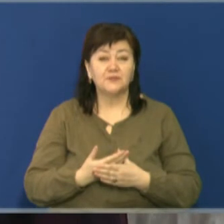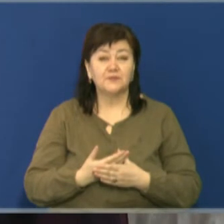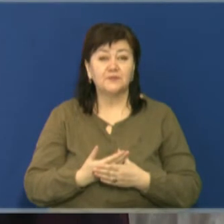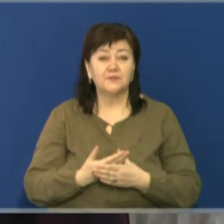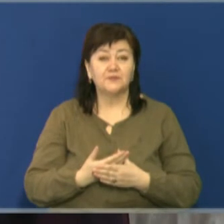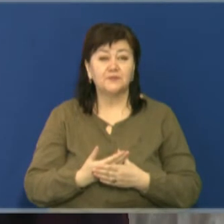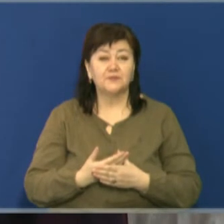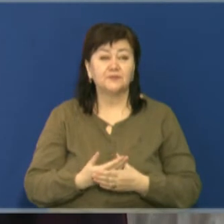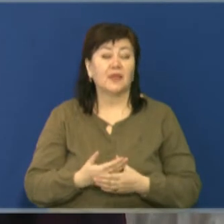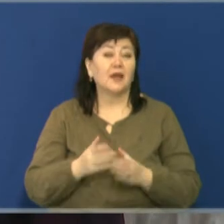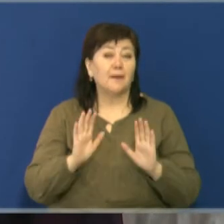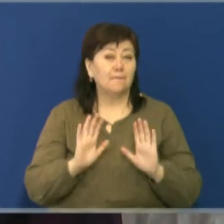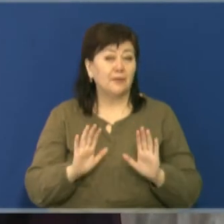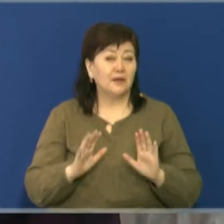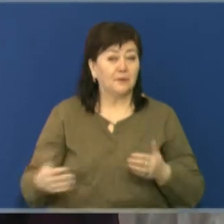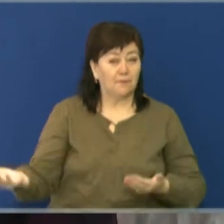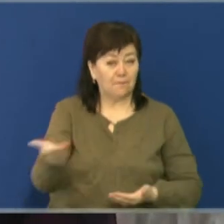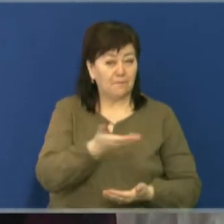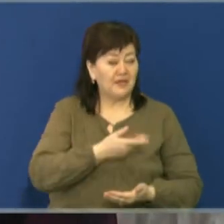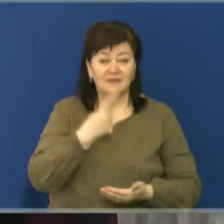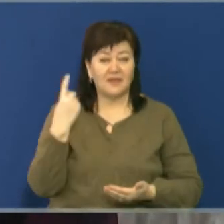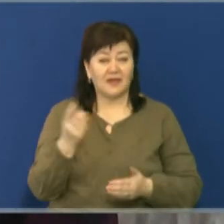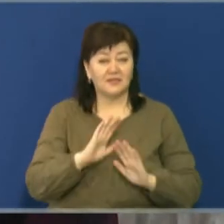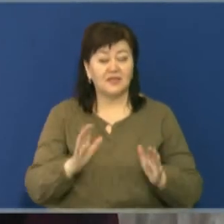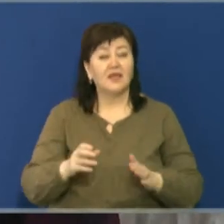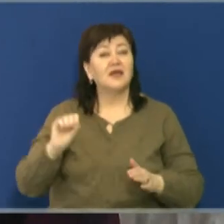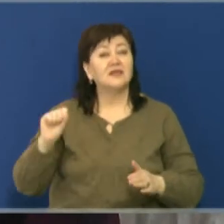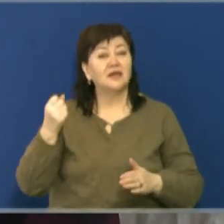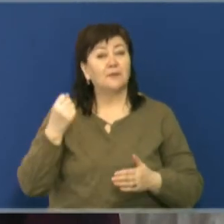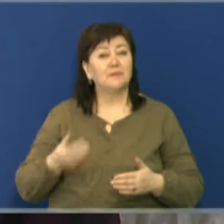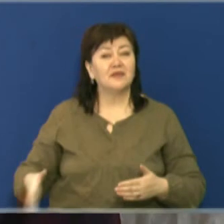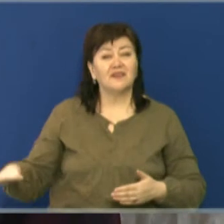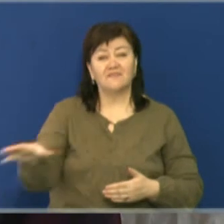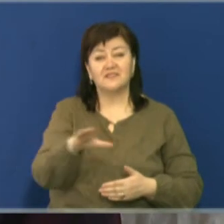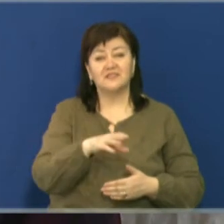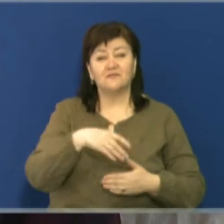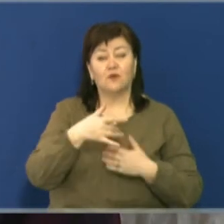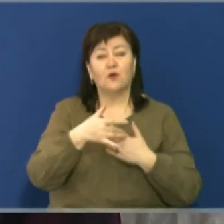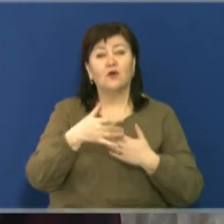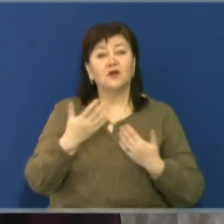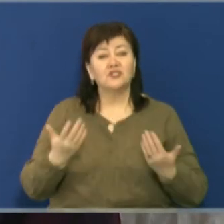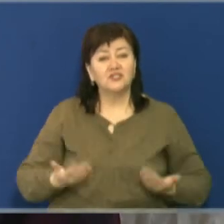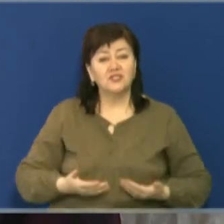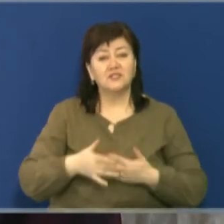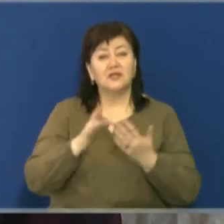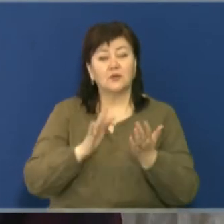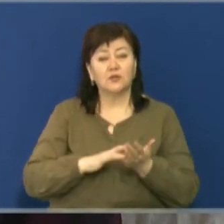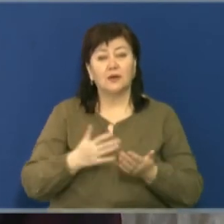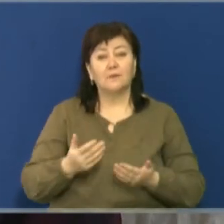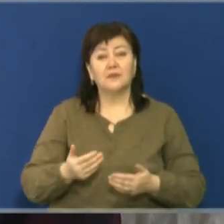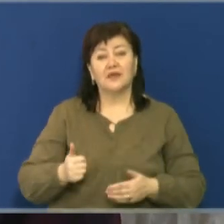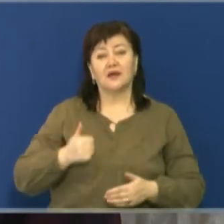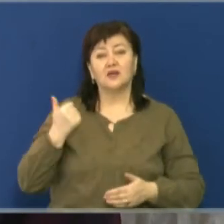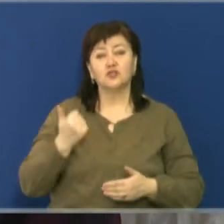Вот. Біз жалғыз емеспіз, бұл бүкіл қаламыздың жетістігі. Мен ұйымшыл бірлігі жарасқан семей халқымен мақтанамын. Адамдар